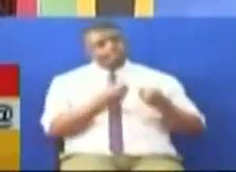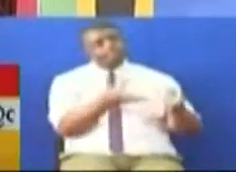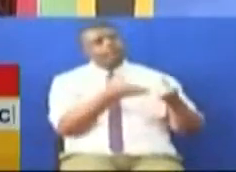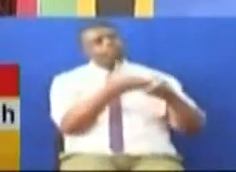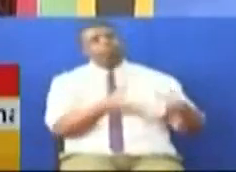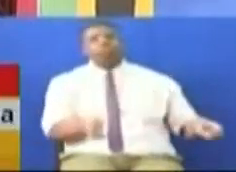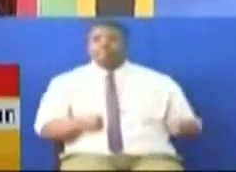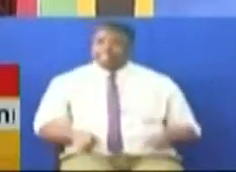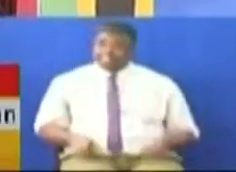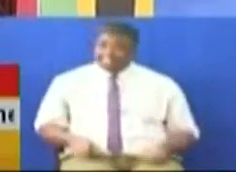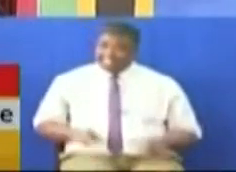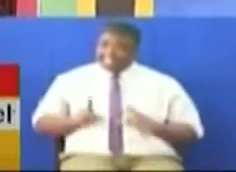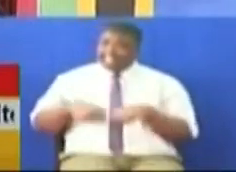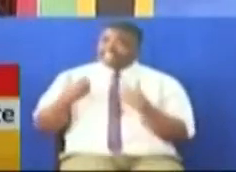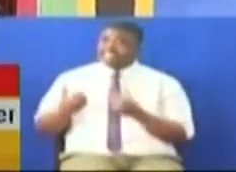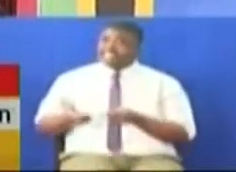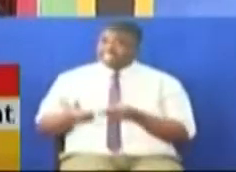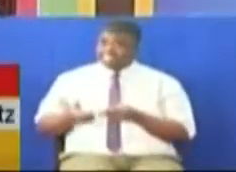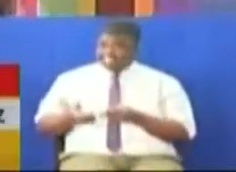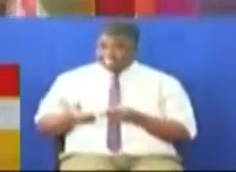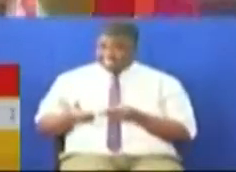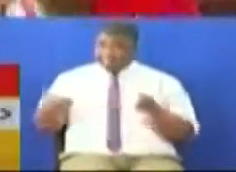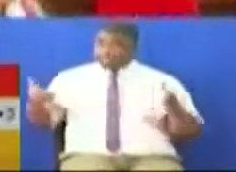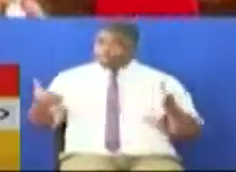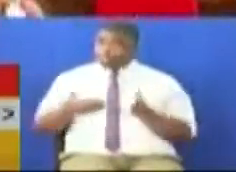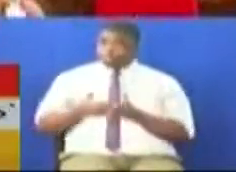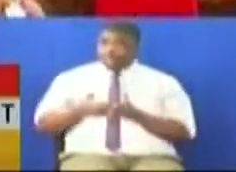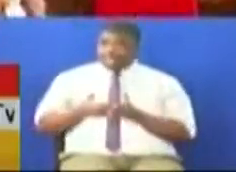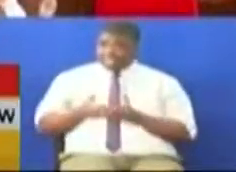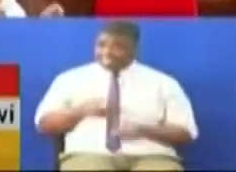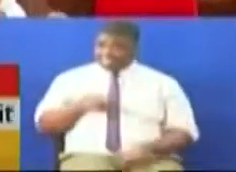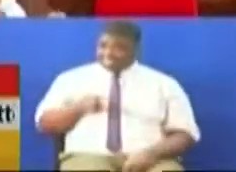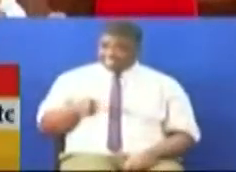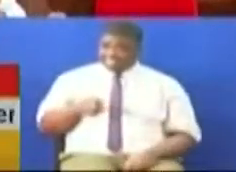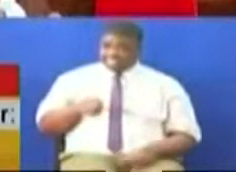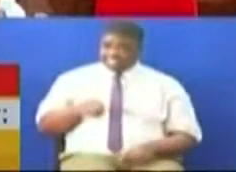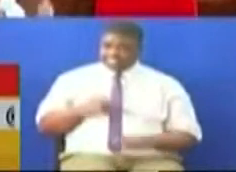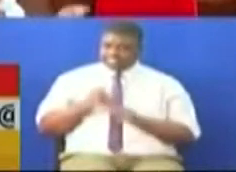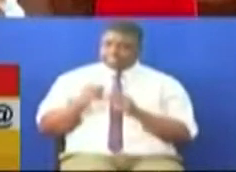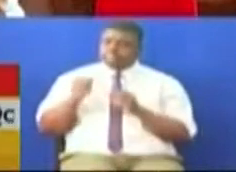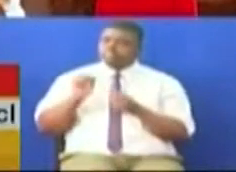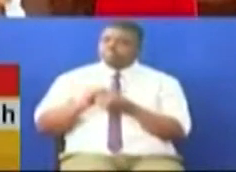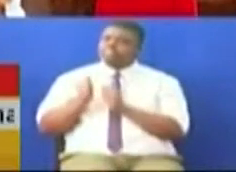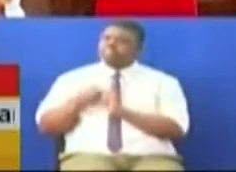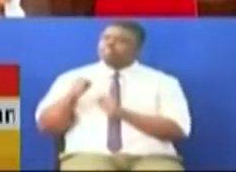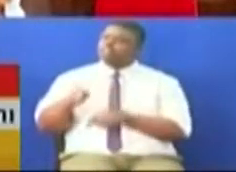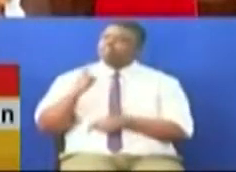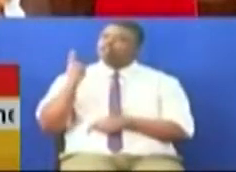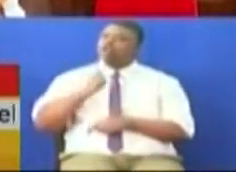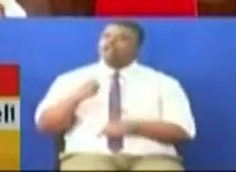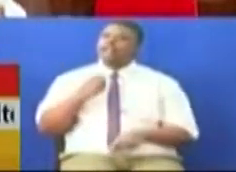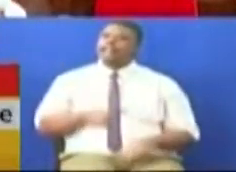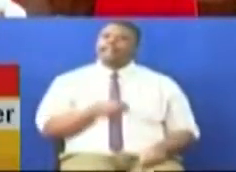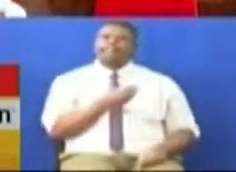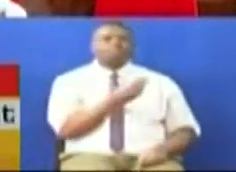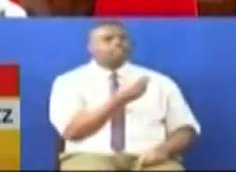hayo makampuni. Lakini mheshimiwa spika, mpaka spare hizo zilikuwa na thamani ya $200,267,